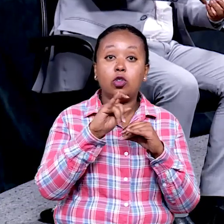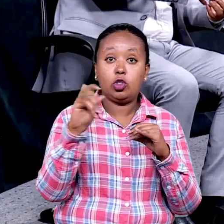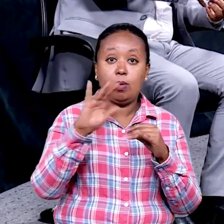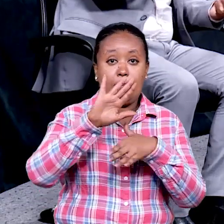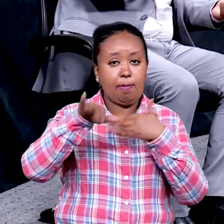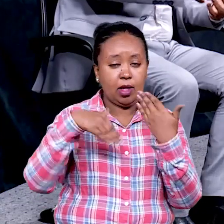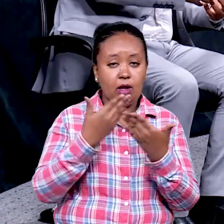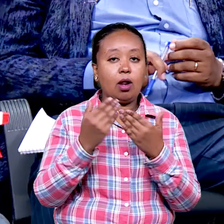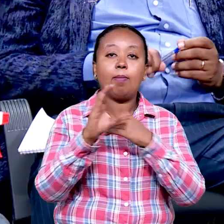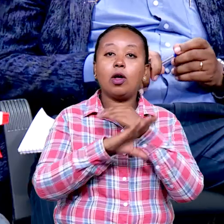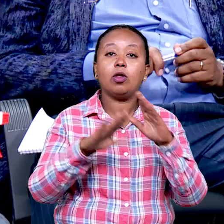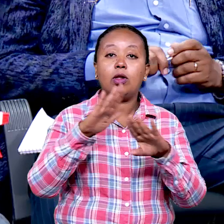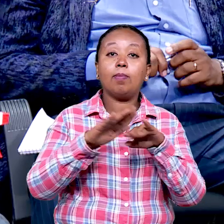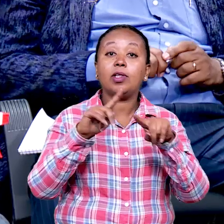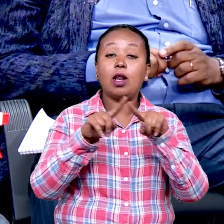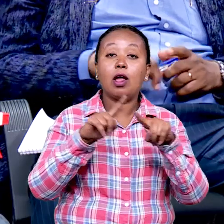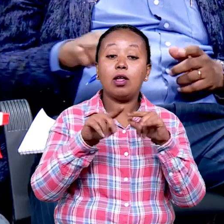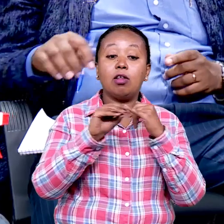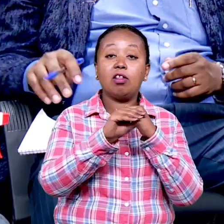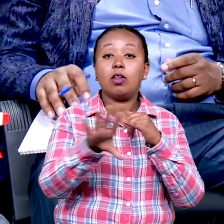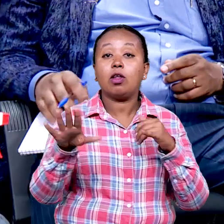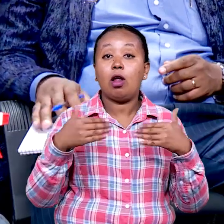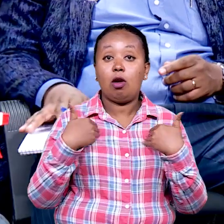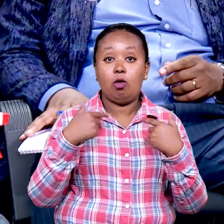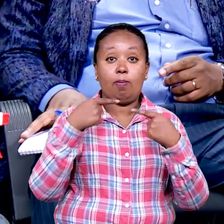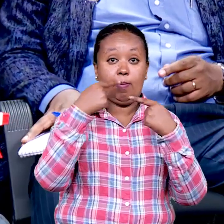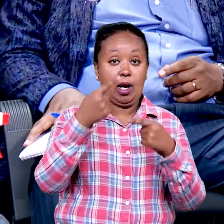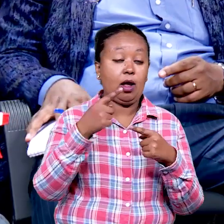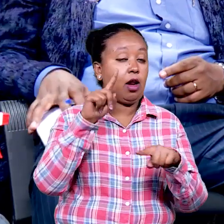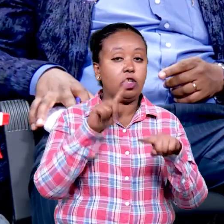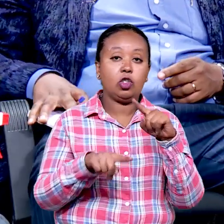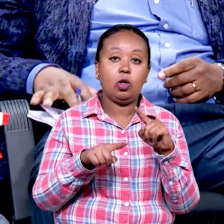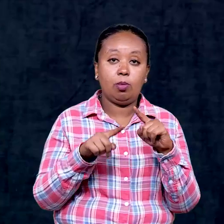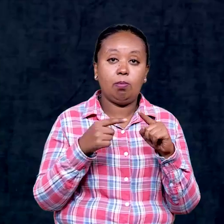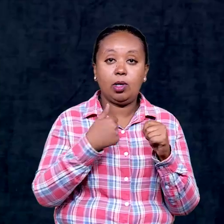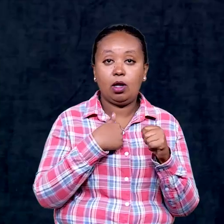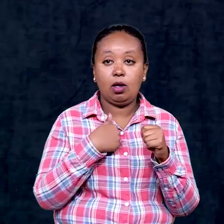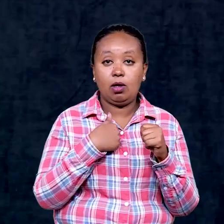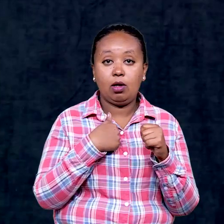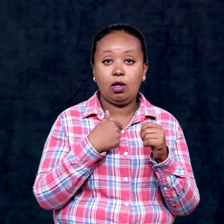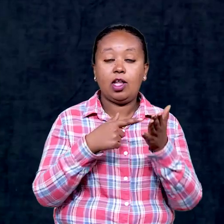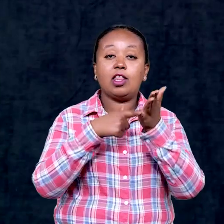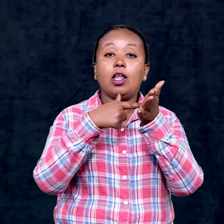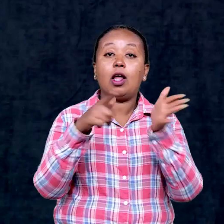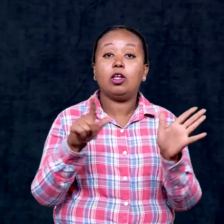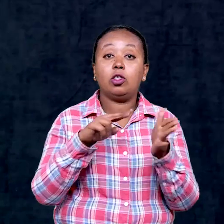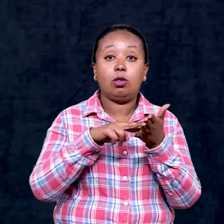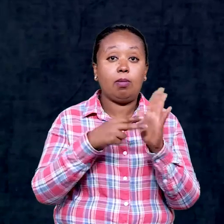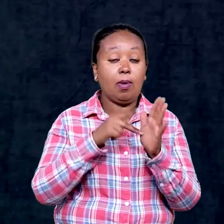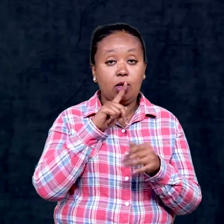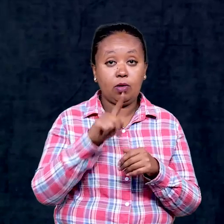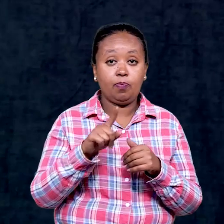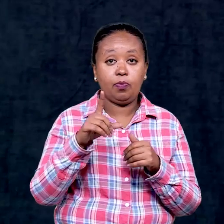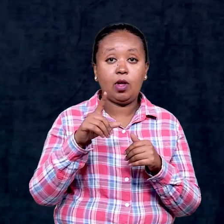ባገሪቱ በተለያየ ሴክተር ላይ ያለውን ለመናገር አያስችለኝም ያለኝ ተጋላጭነትም ማለት ነው።